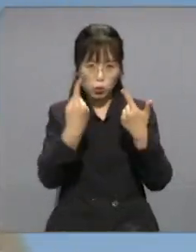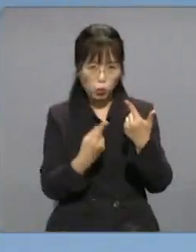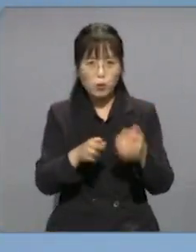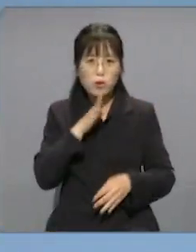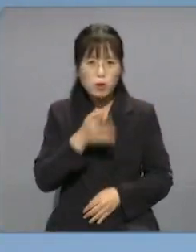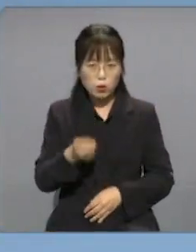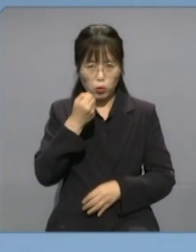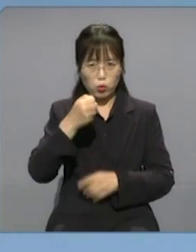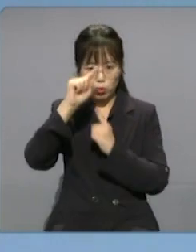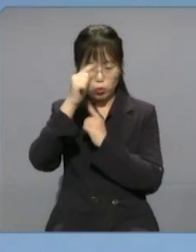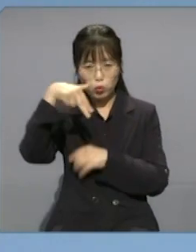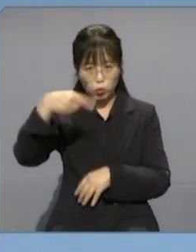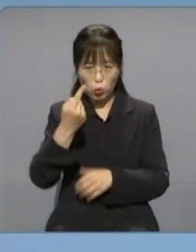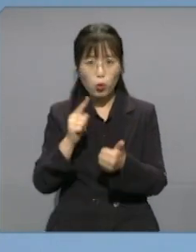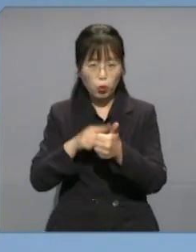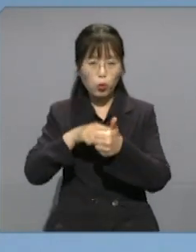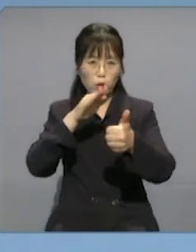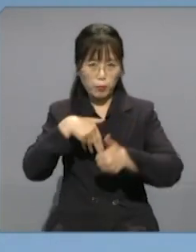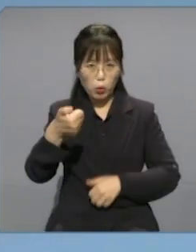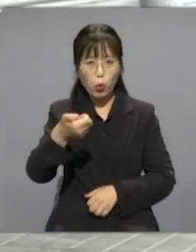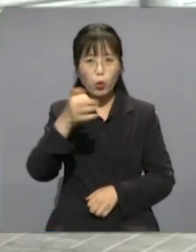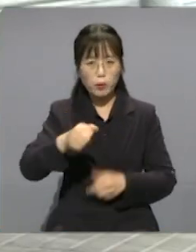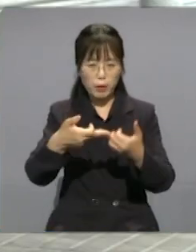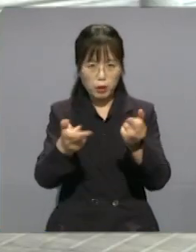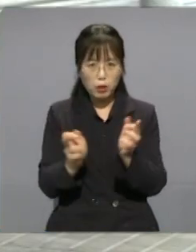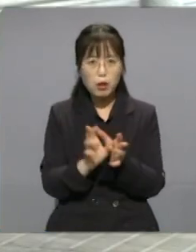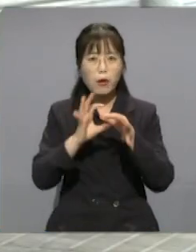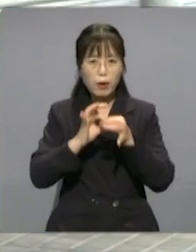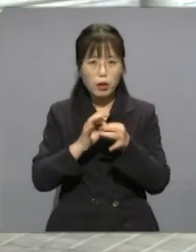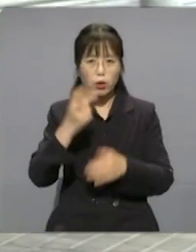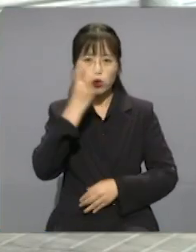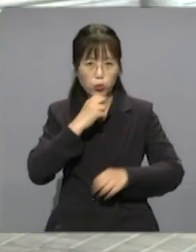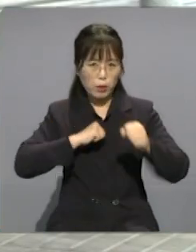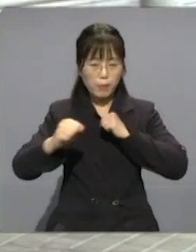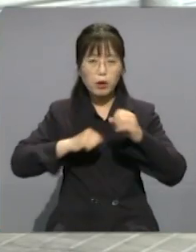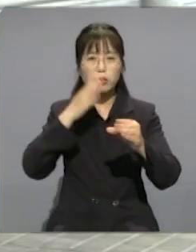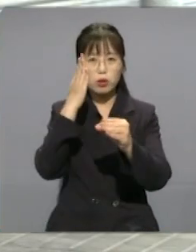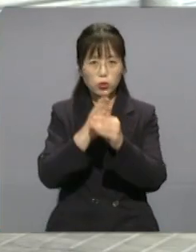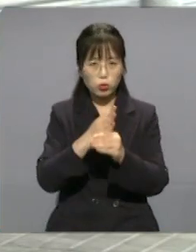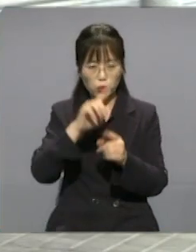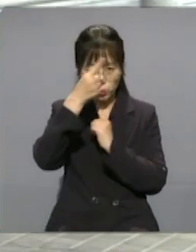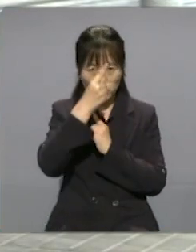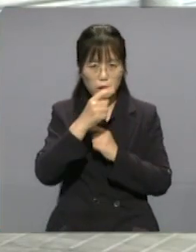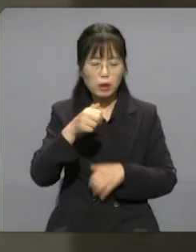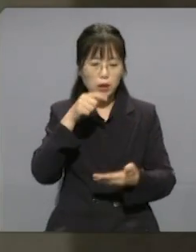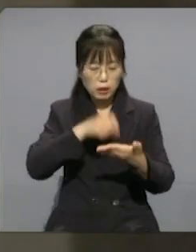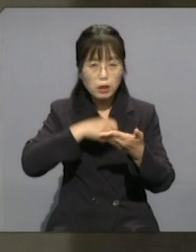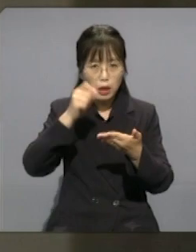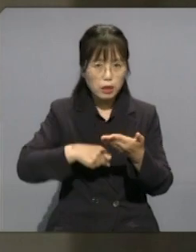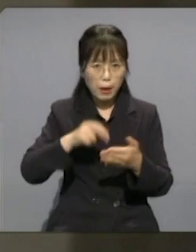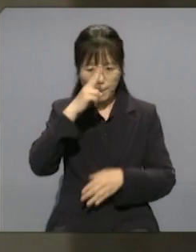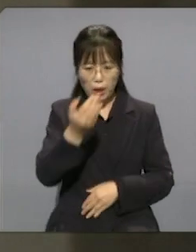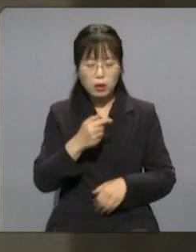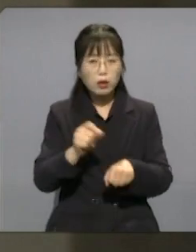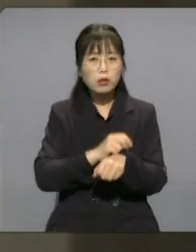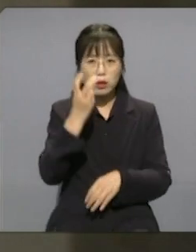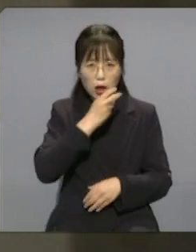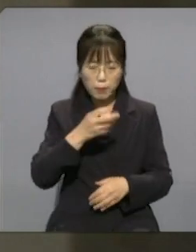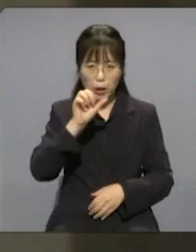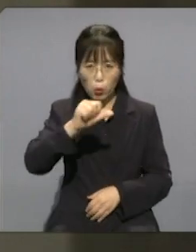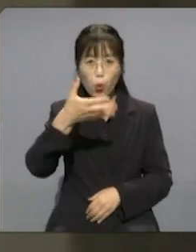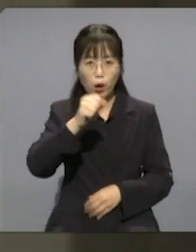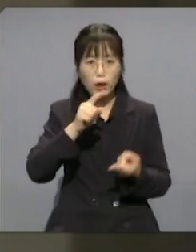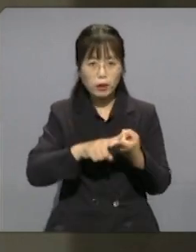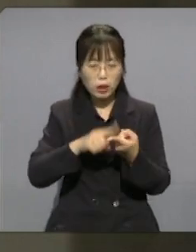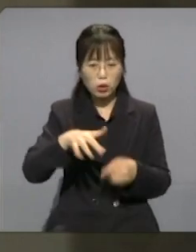받는 조우영 씨를 불러 50억 클럽 관련 수사를 진행 중입니다. 이 씨는 취재진에게 박 전 특검에게 준